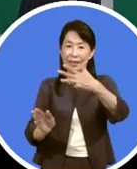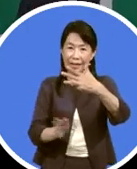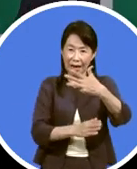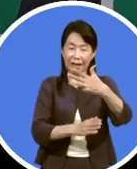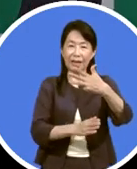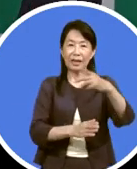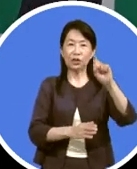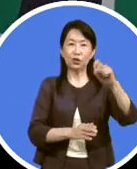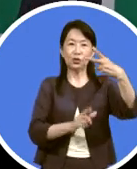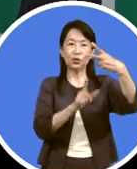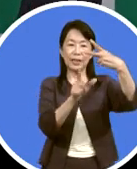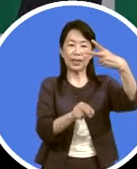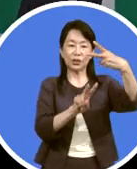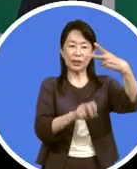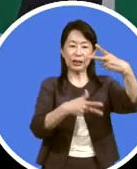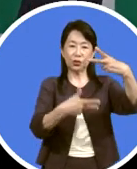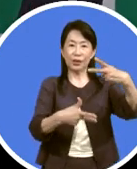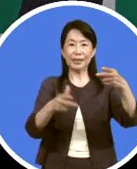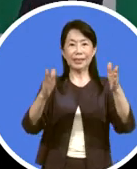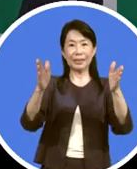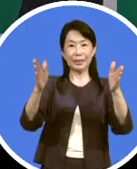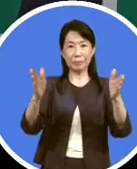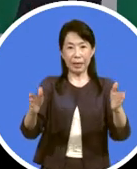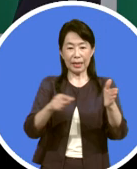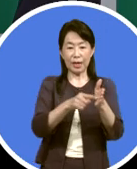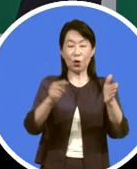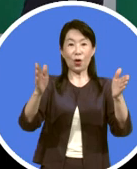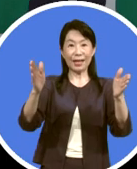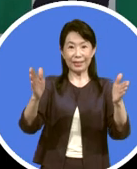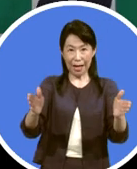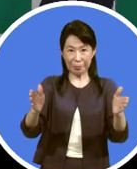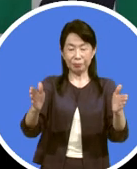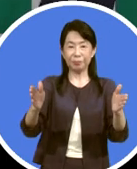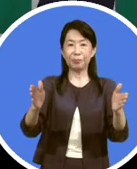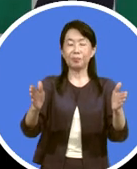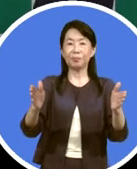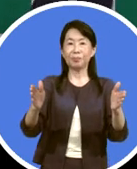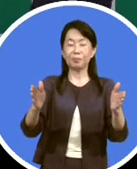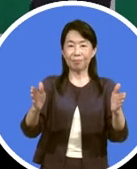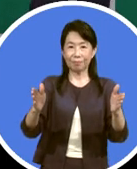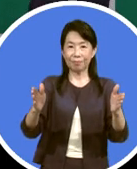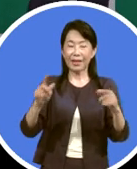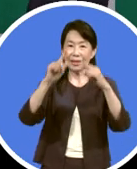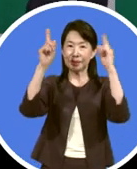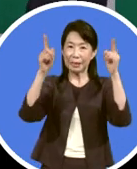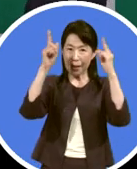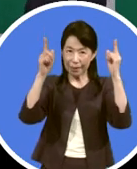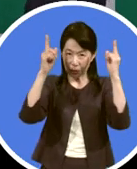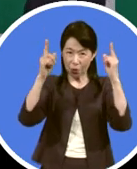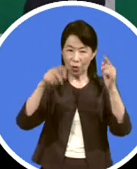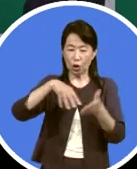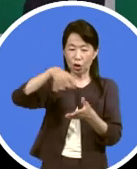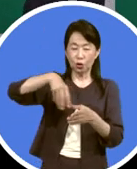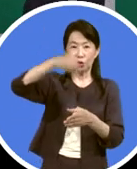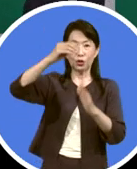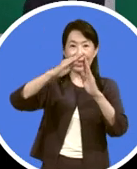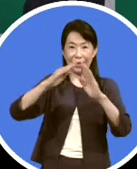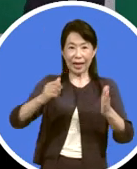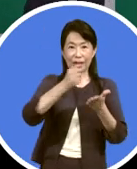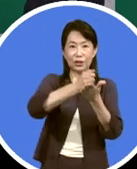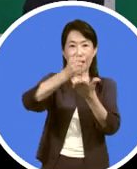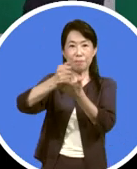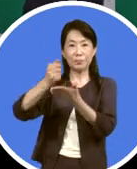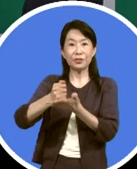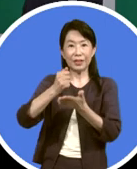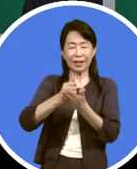年内12月27日までを一つの機関といたしましてセレモニーとか抽選会スタンプラリー